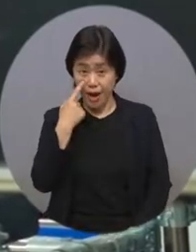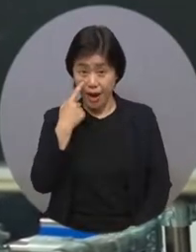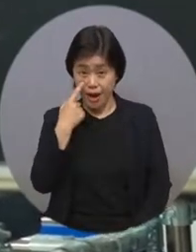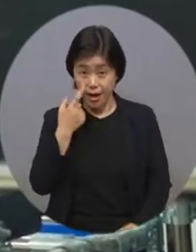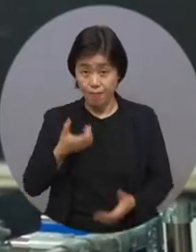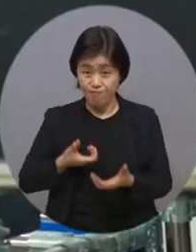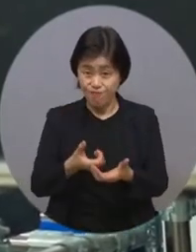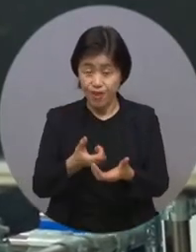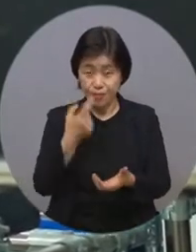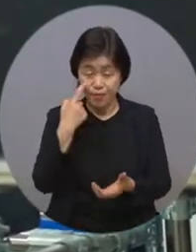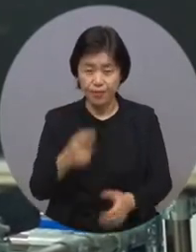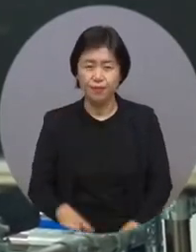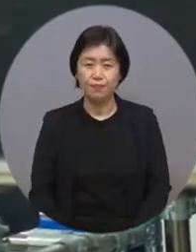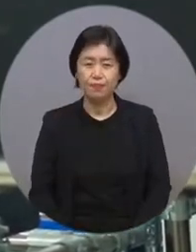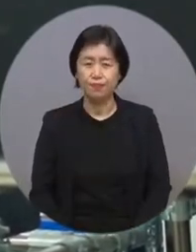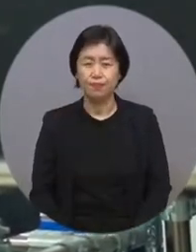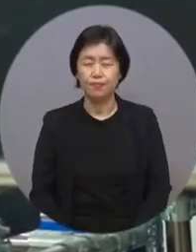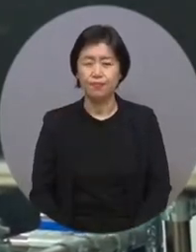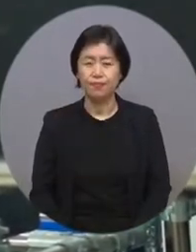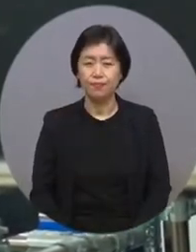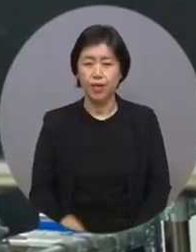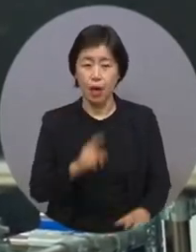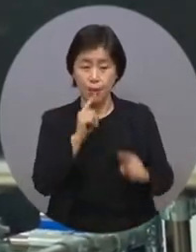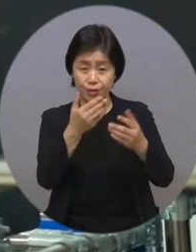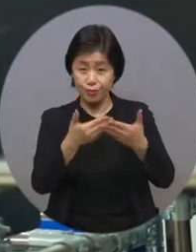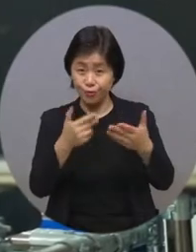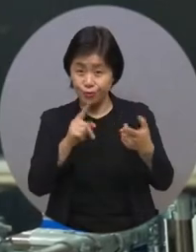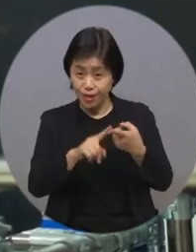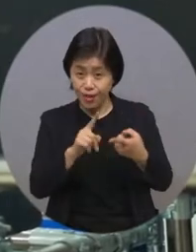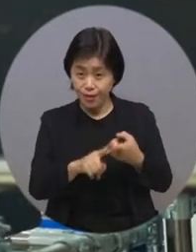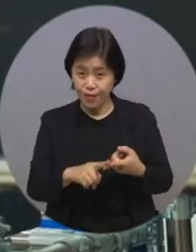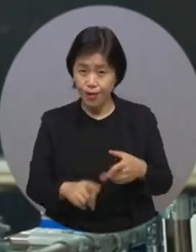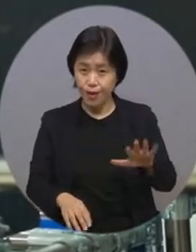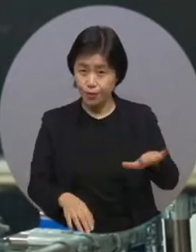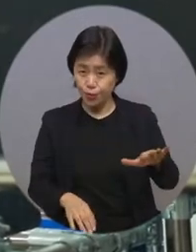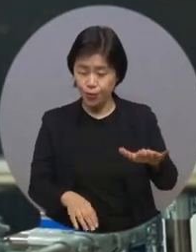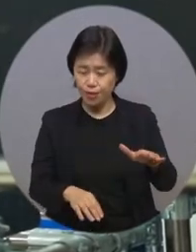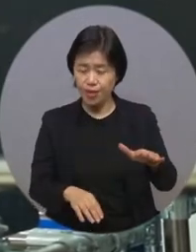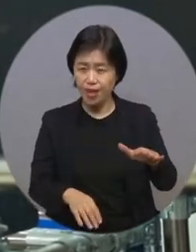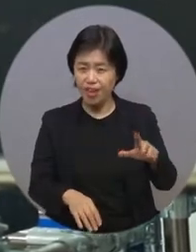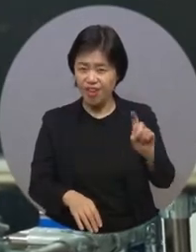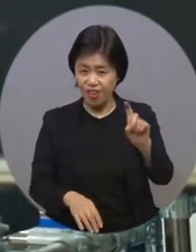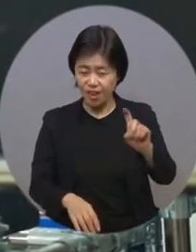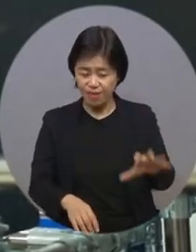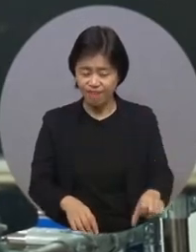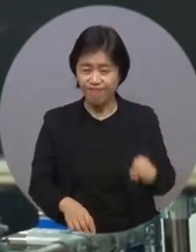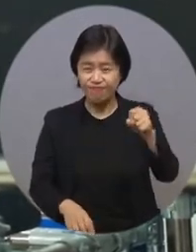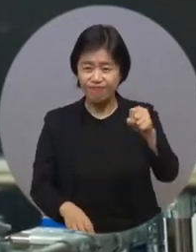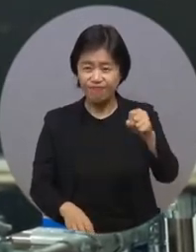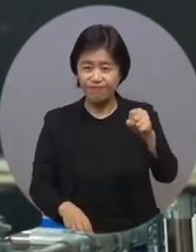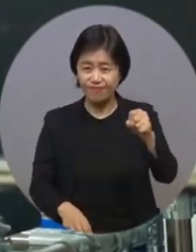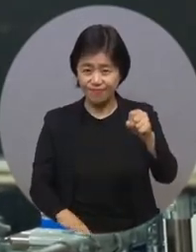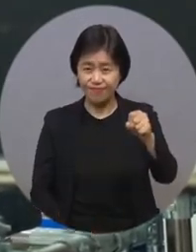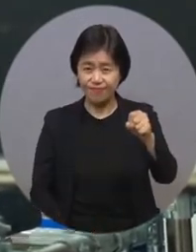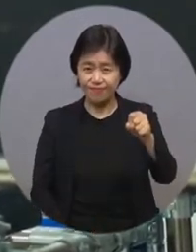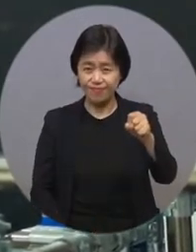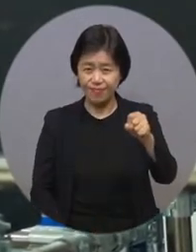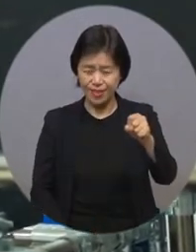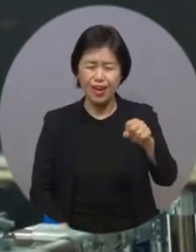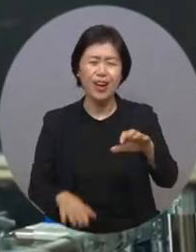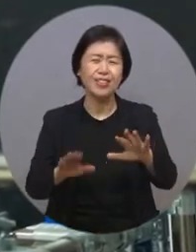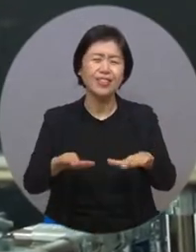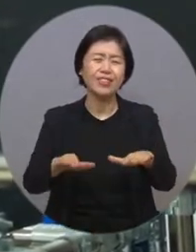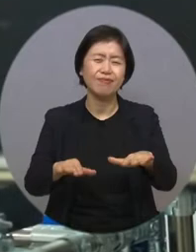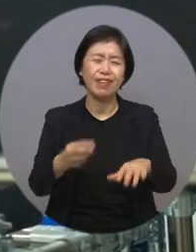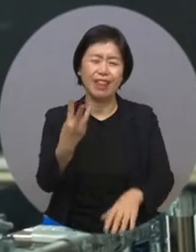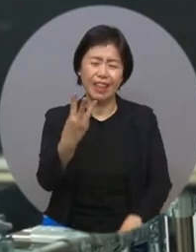해보도록 하겠습니다. 네. 일단 말씀해 주신 대로 이쪽에 10개를 잡아볼게요. 너무 많이 잡네요. 한 3개만 잡으셔도 되실